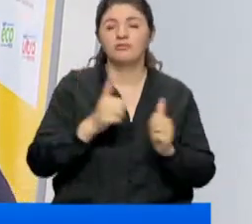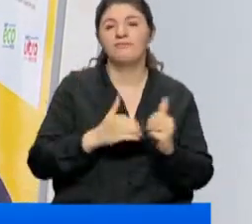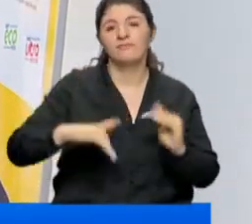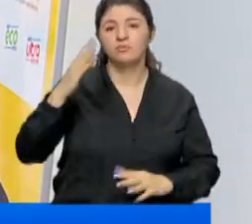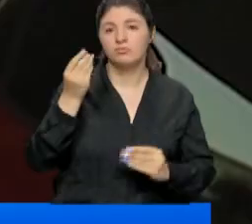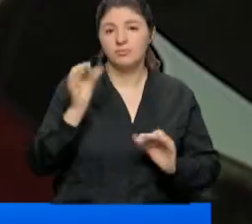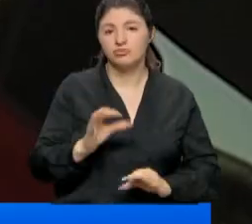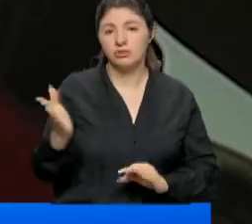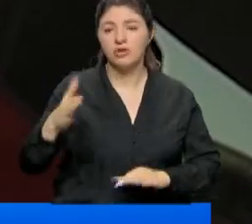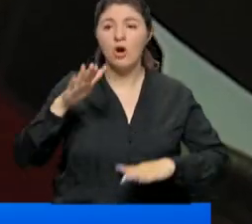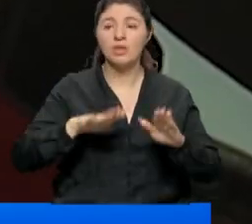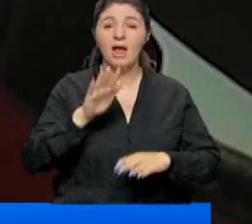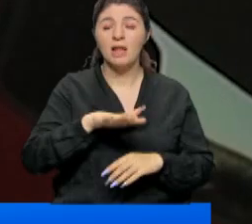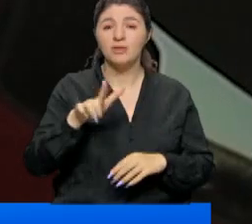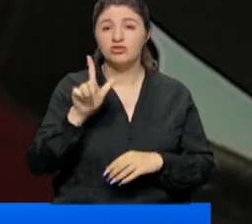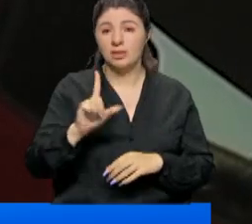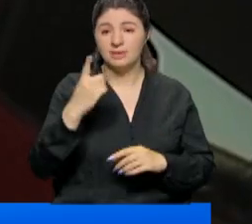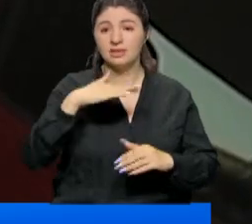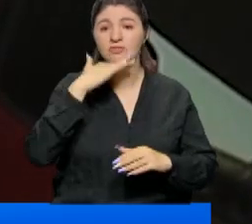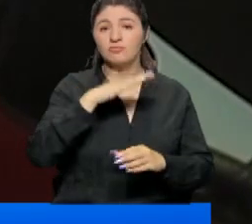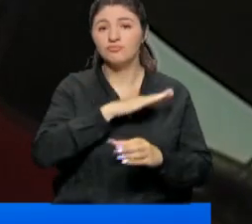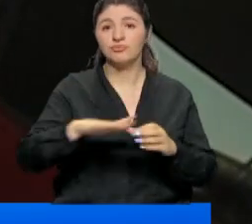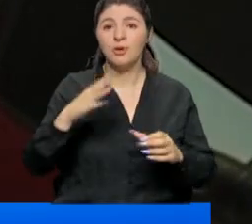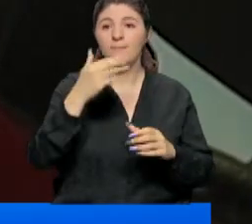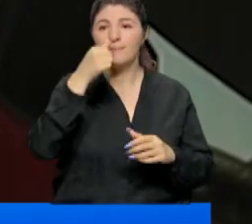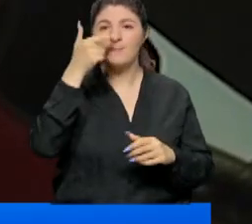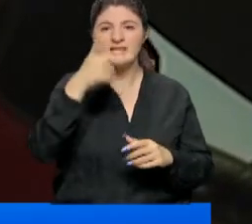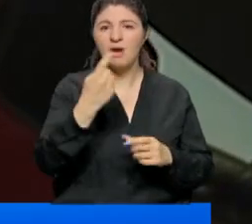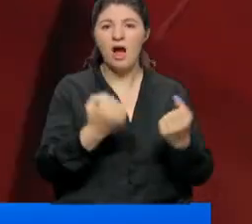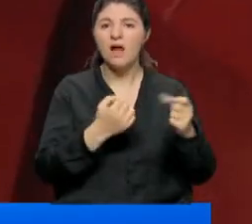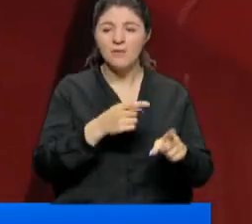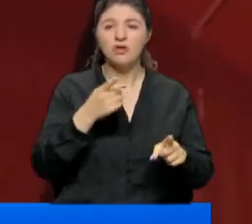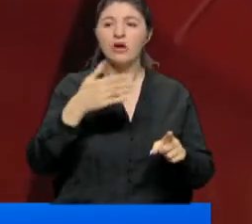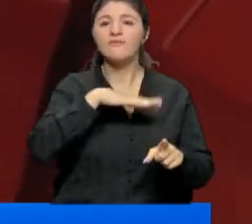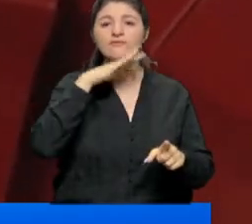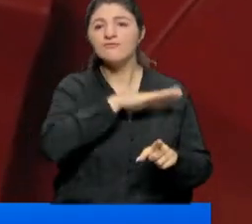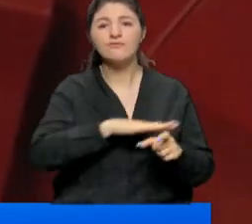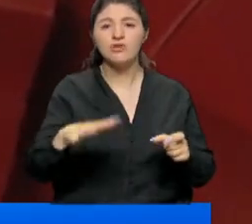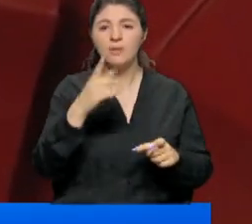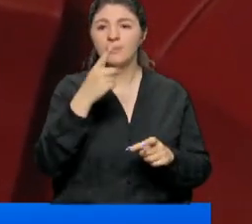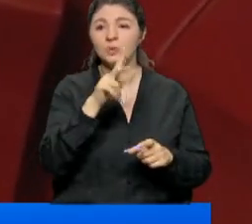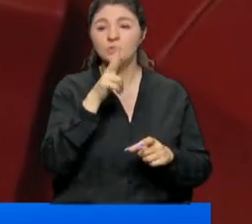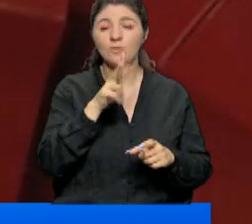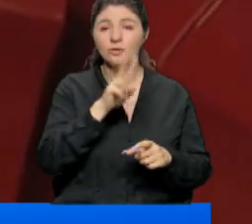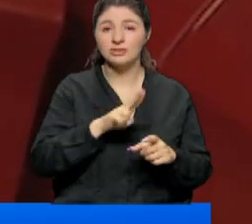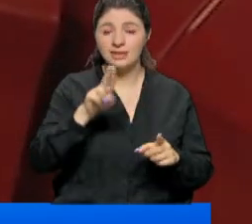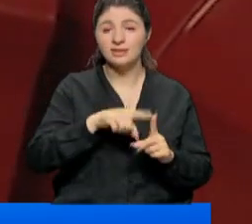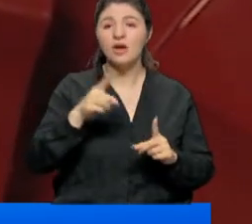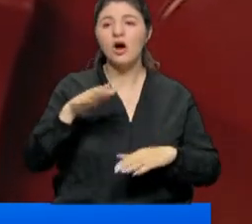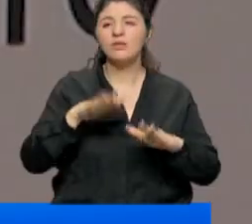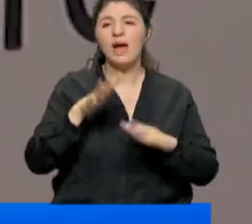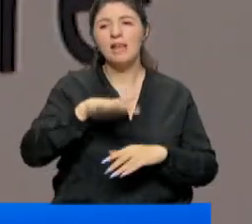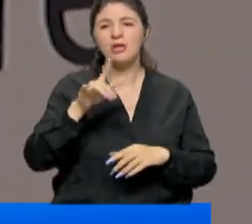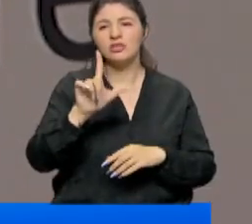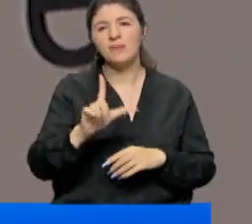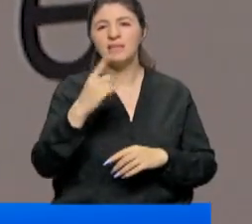katından fazla çıkmaya başladı Ortalama 55 litrelik depoya sahip benzinli Bir aracın deposu artık Allah bilir ya yine Ortalama